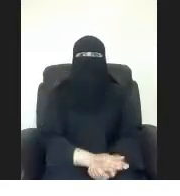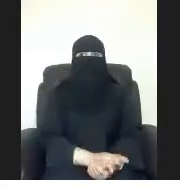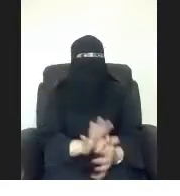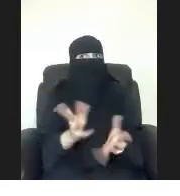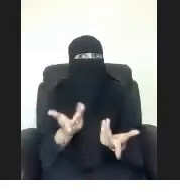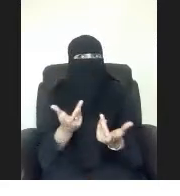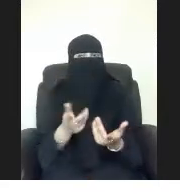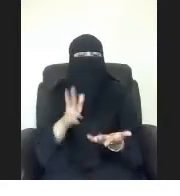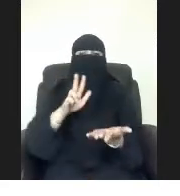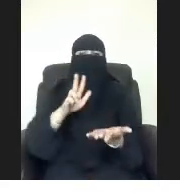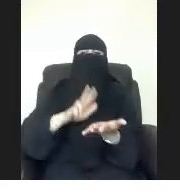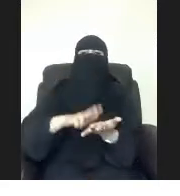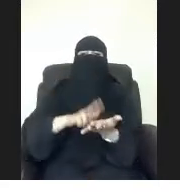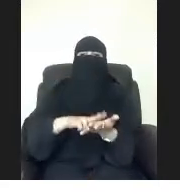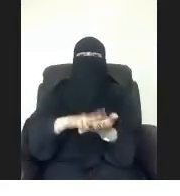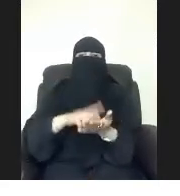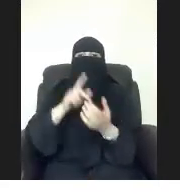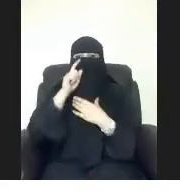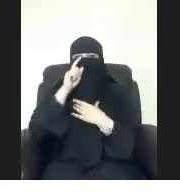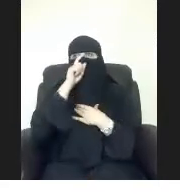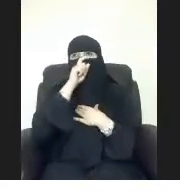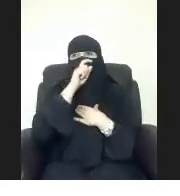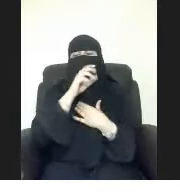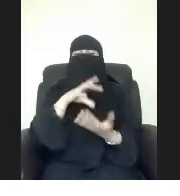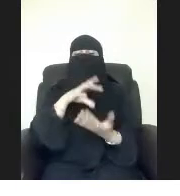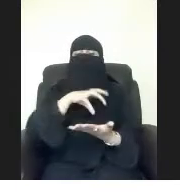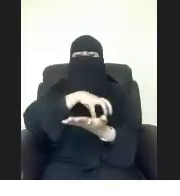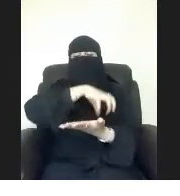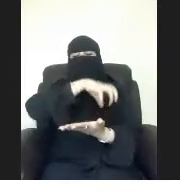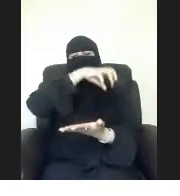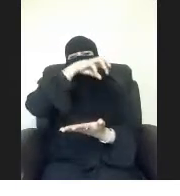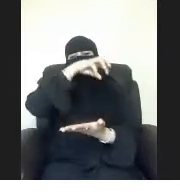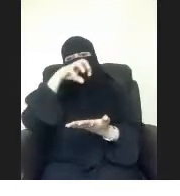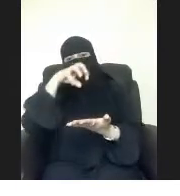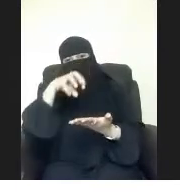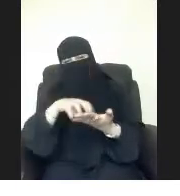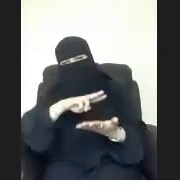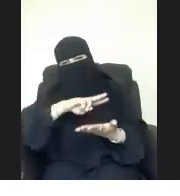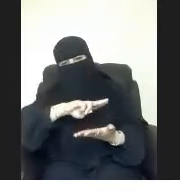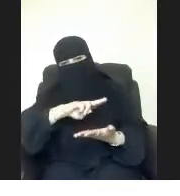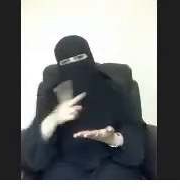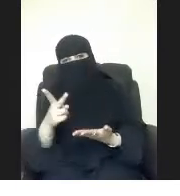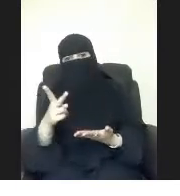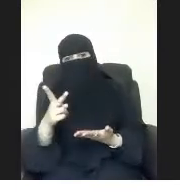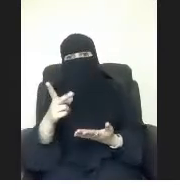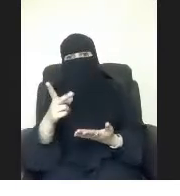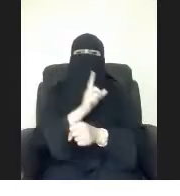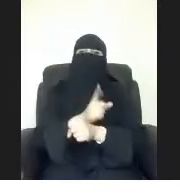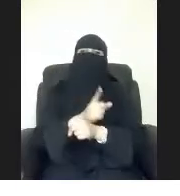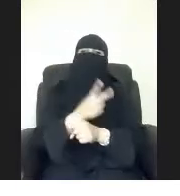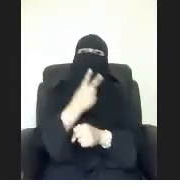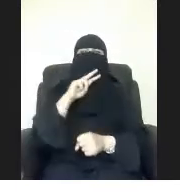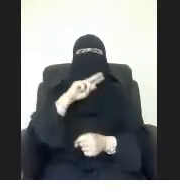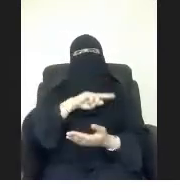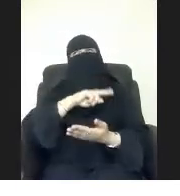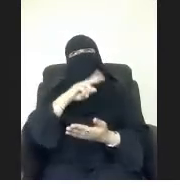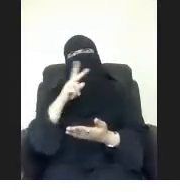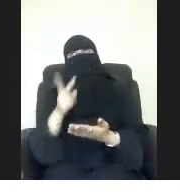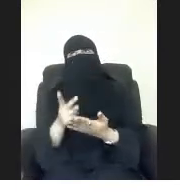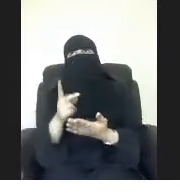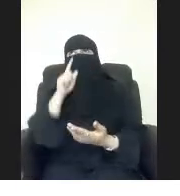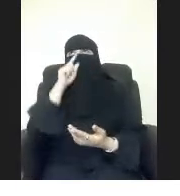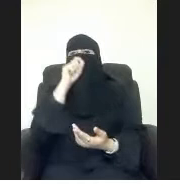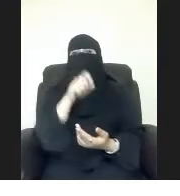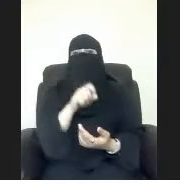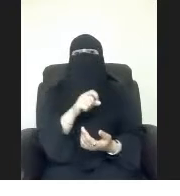التطبيق يتطلب التحول في طرق ممارسة أعضاء التدريس لتدريسهم، وكذلك يتطلب التغيير في